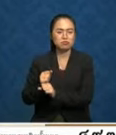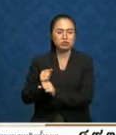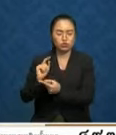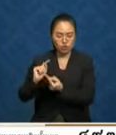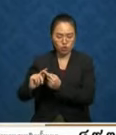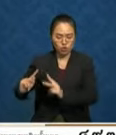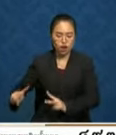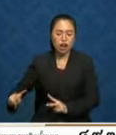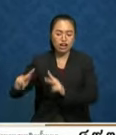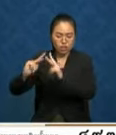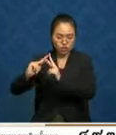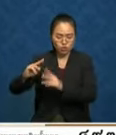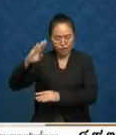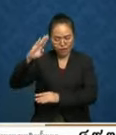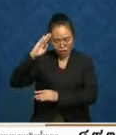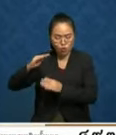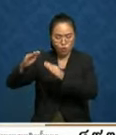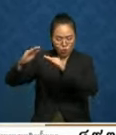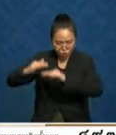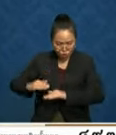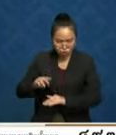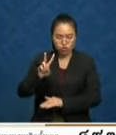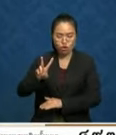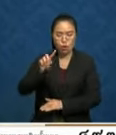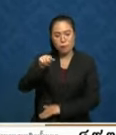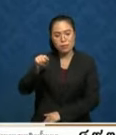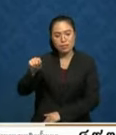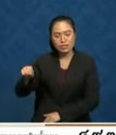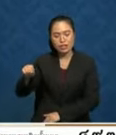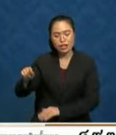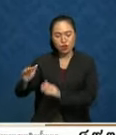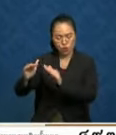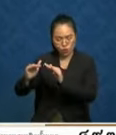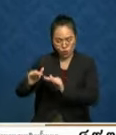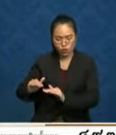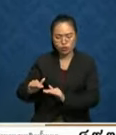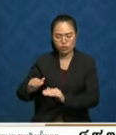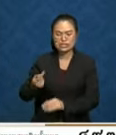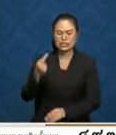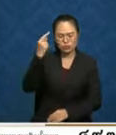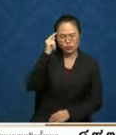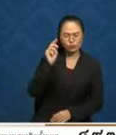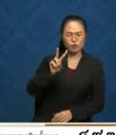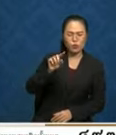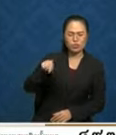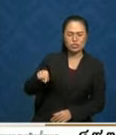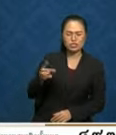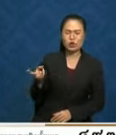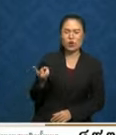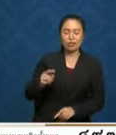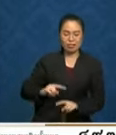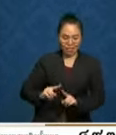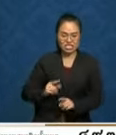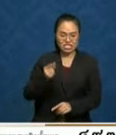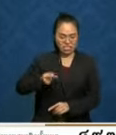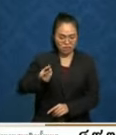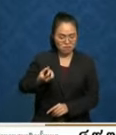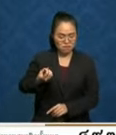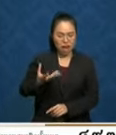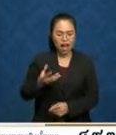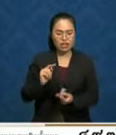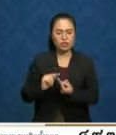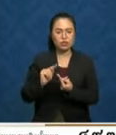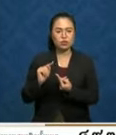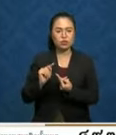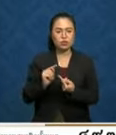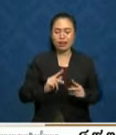ลดลง 2% 2% ถ้าอาจจะดูว่าไม่มาก แต่มันมากตรงที่ว่ามันไม่มีเค